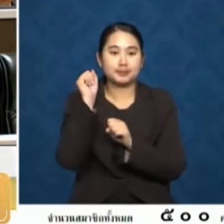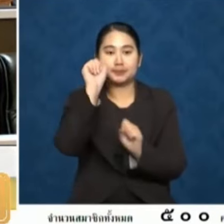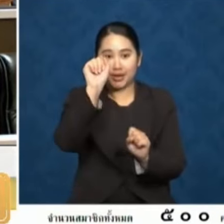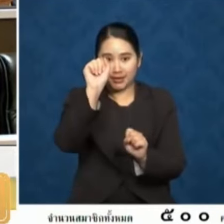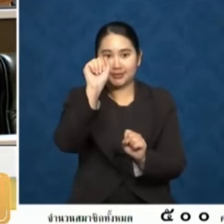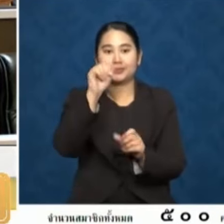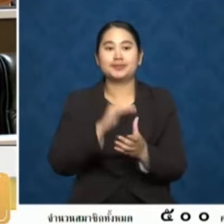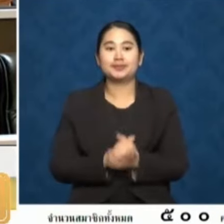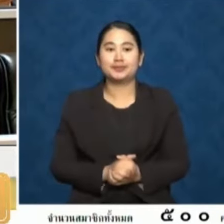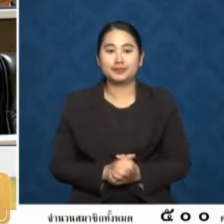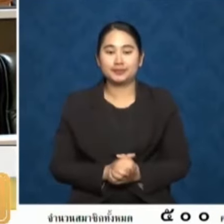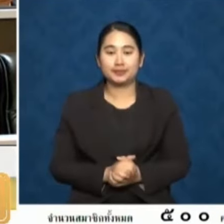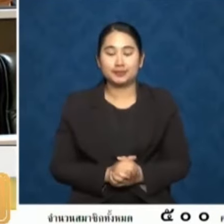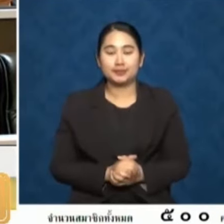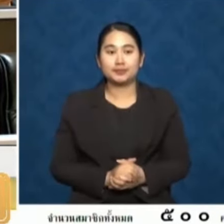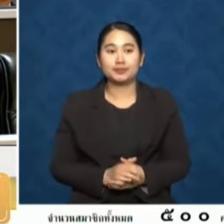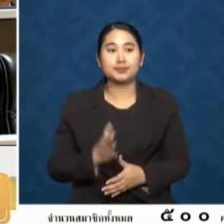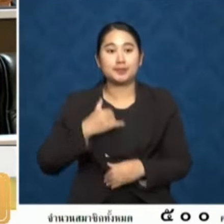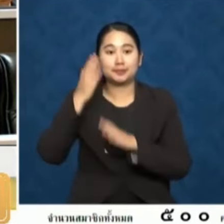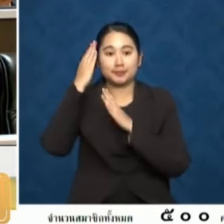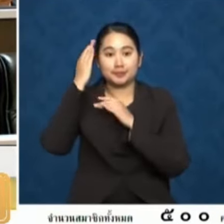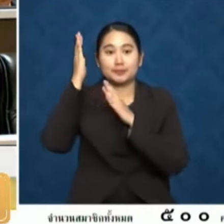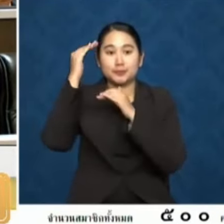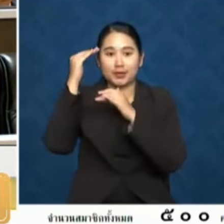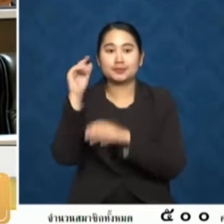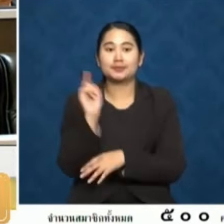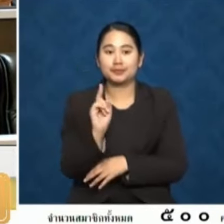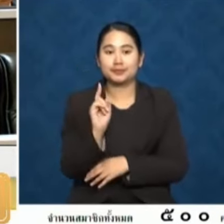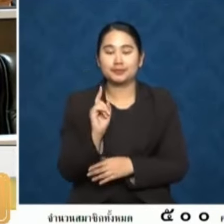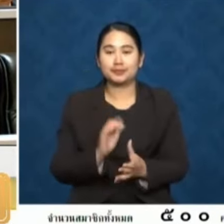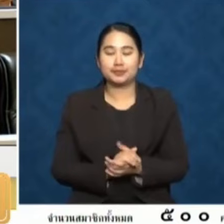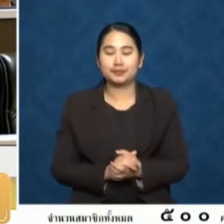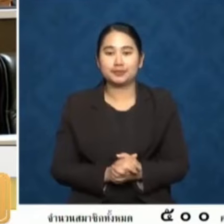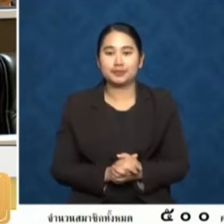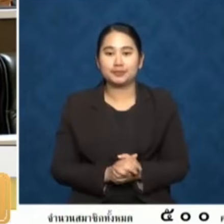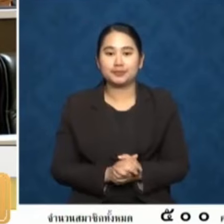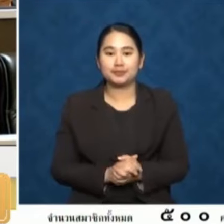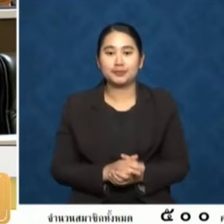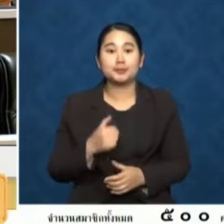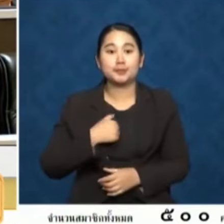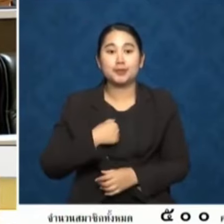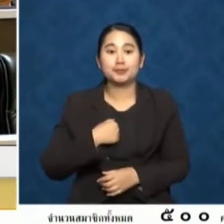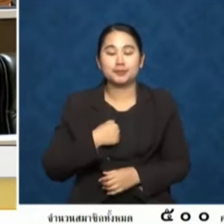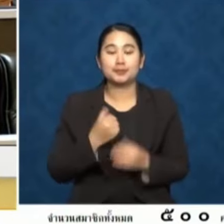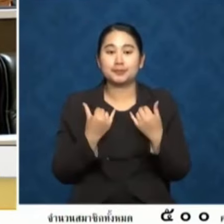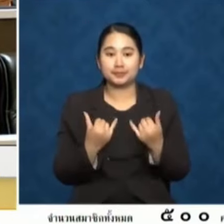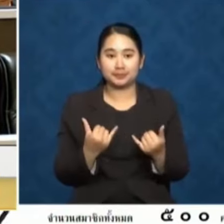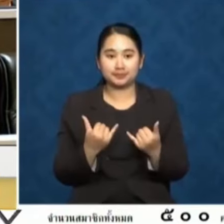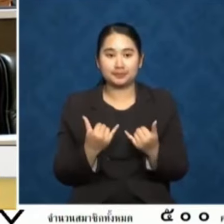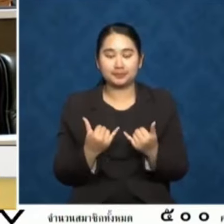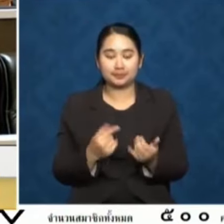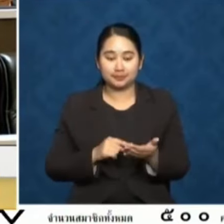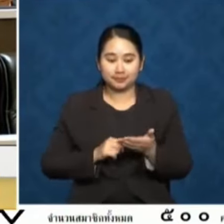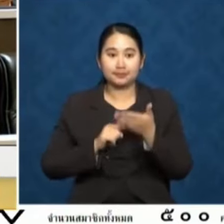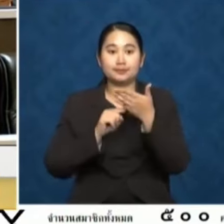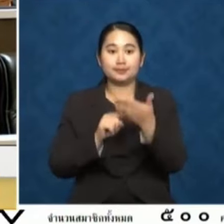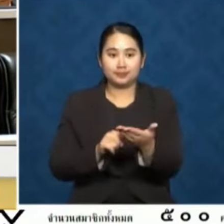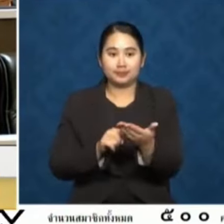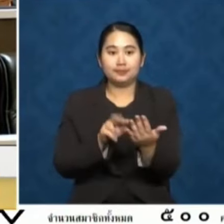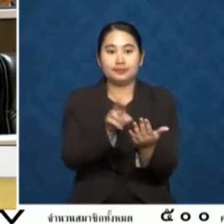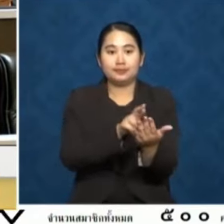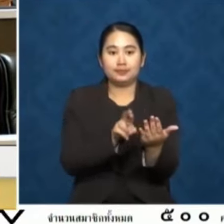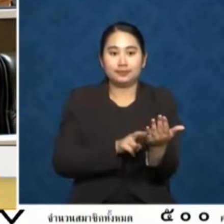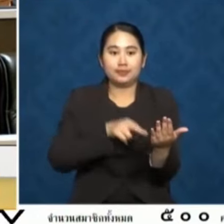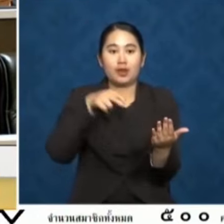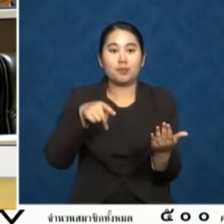ประกาศใช้แล้วก็ผมหวังเป็นอย่างยิ่งว่านะครับสิ่งที่ผมนะครับวันนี้เนี่ยผมยื่นร่างพรบ.ระเบียบ